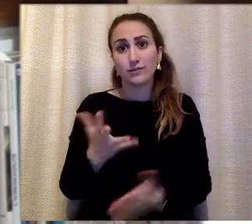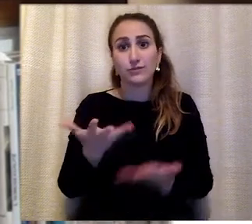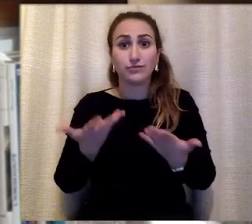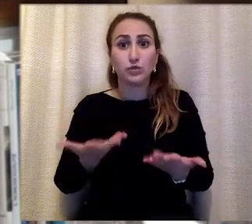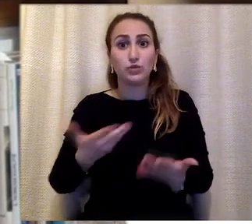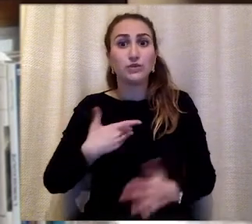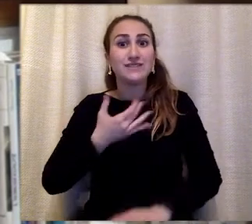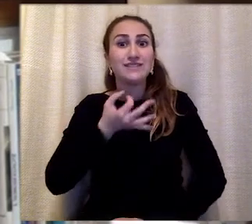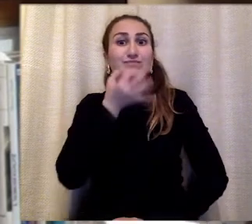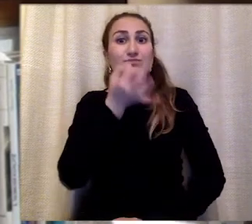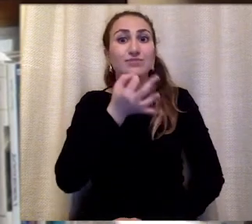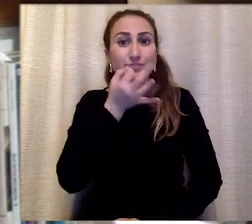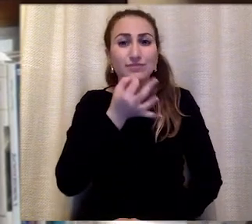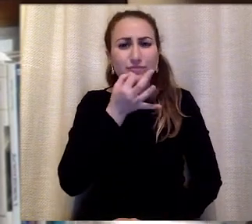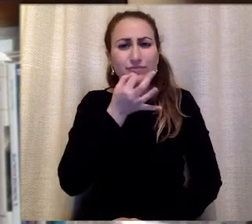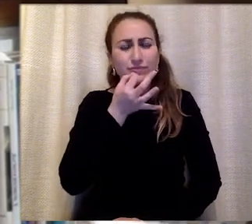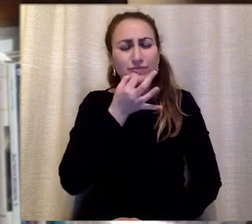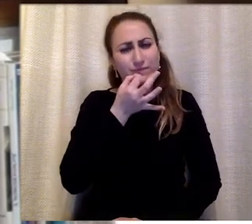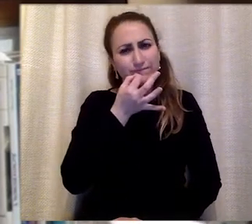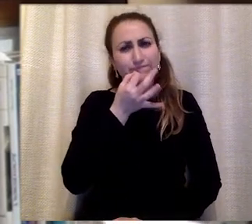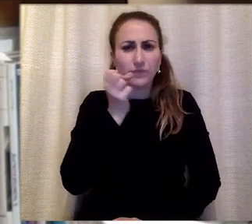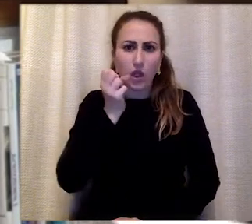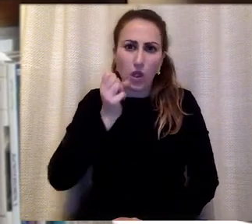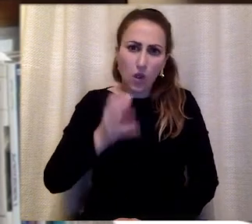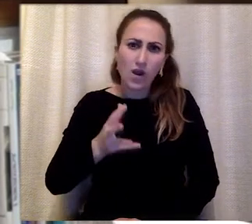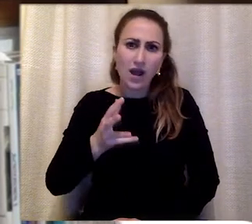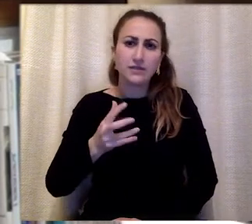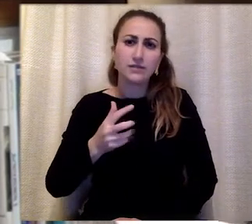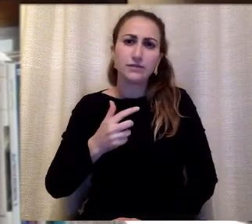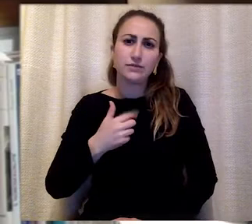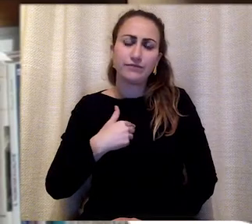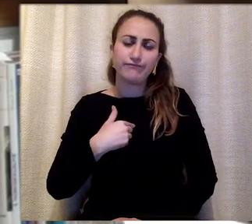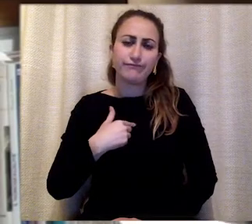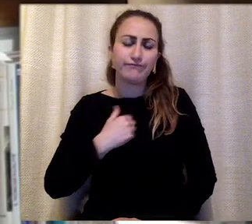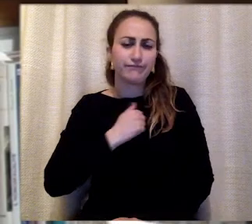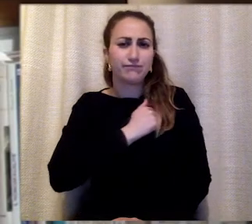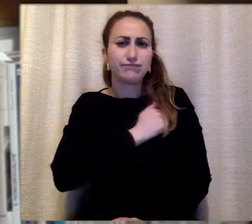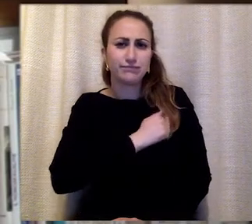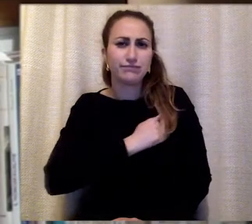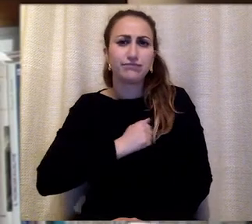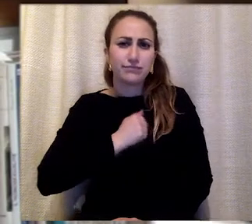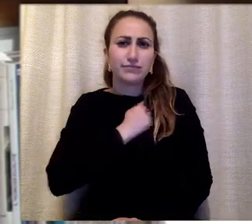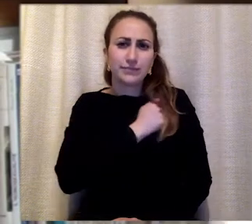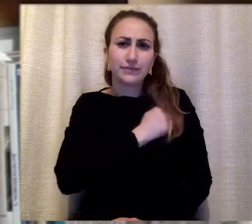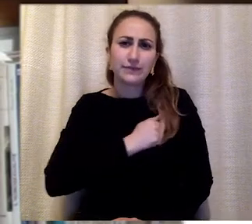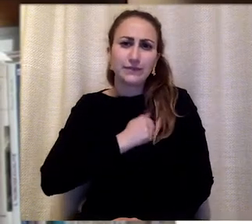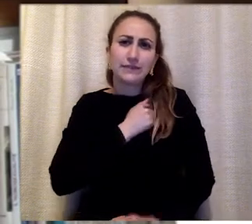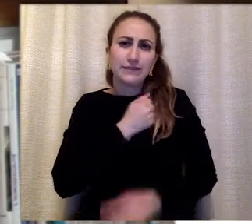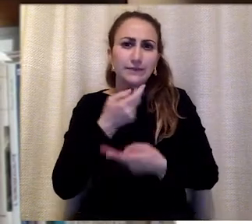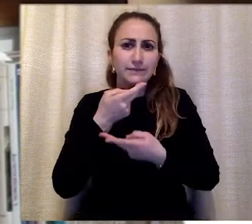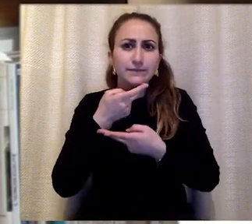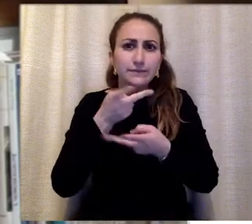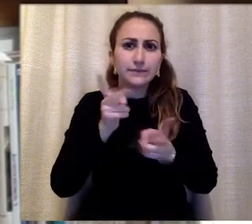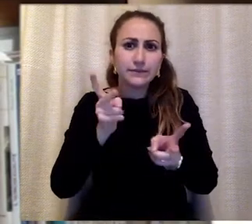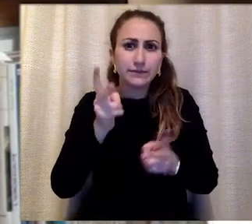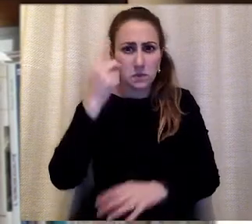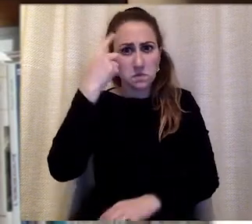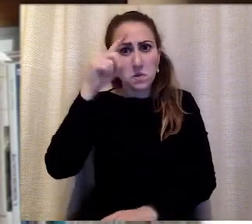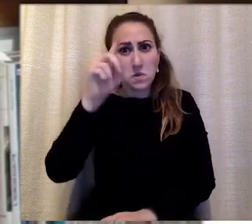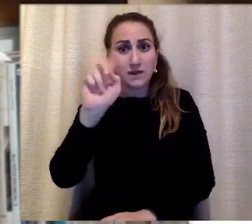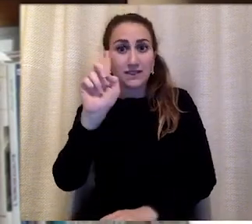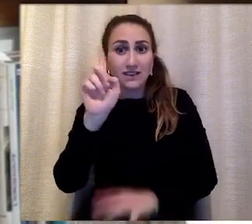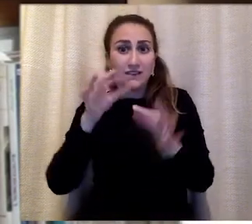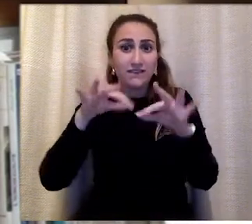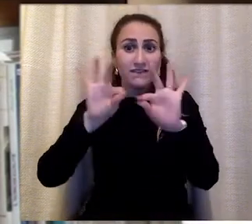pour apporter toute ma sympathie et présenter toutes mes condoléances aux familles qui ont vécu